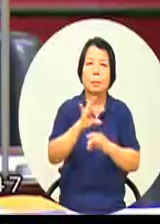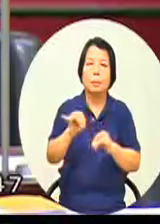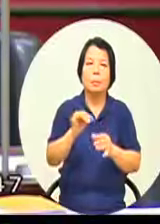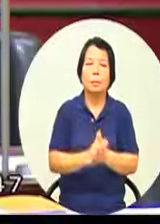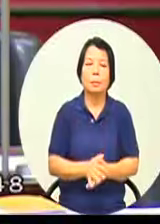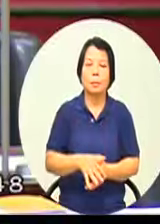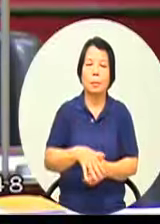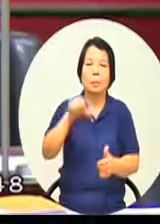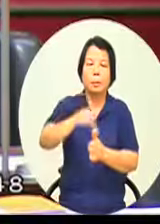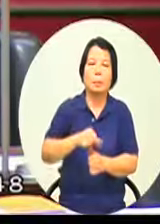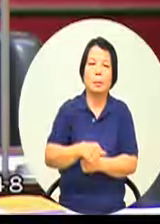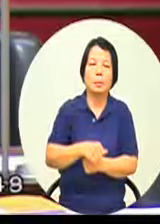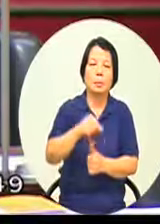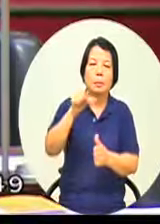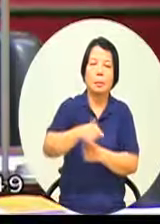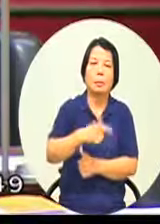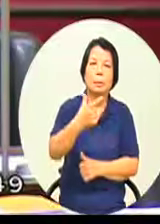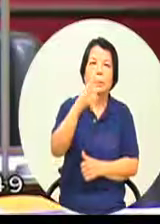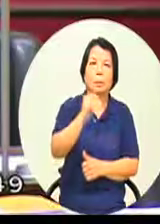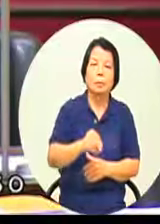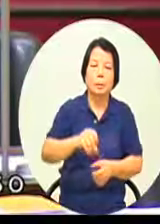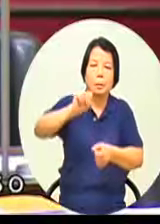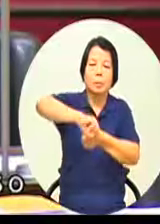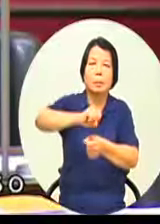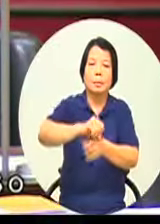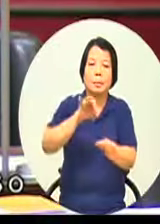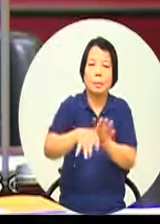被罚了6万块，然后呢又加上，